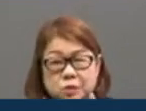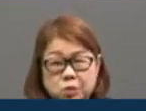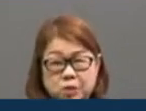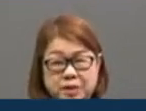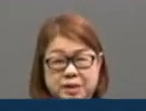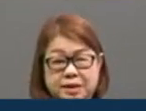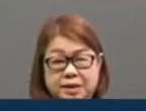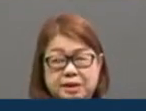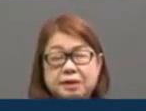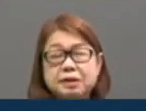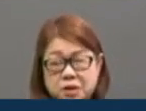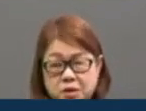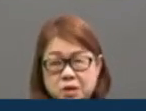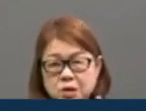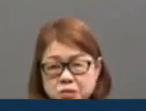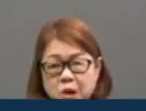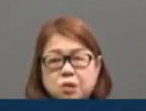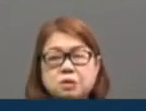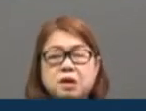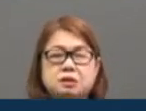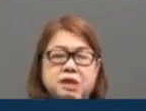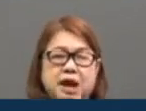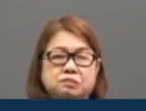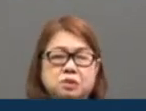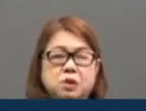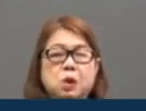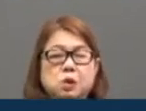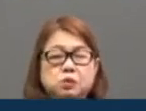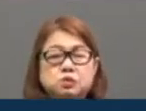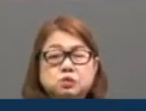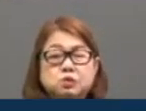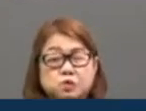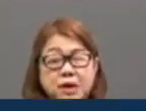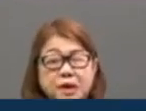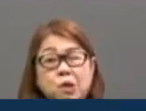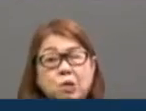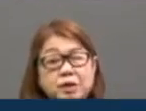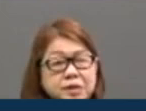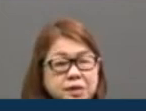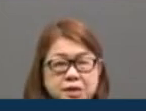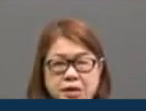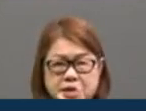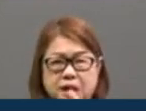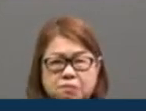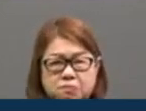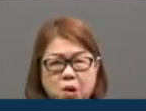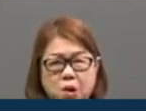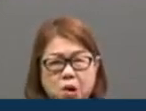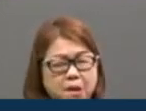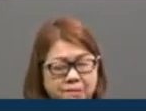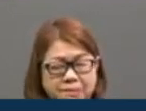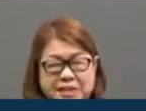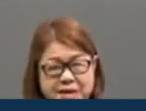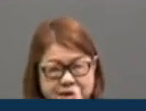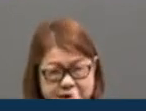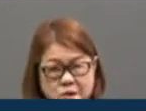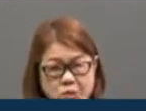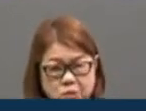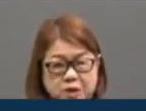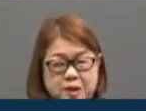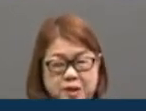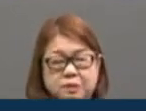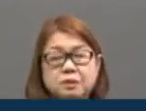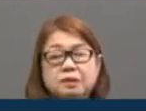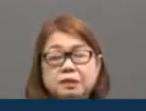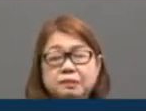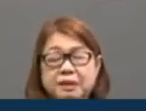ายโดยมีนายยันยงพวงราชที่ปรึกษารองนายกรัฐมนตรีเป็นประธานรวมถึงตัวแทนจากกระทรวงอุตสาหกรรมกระทรวงเก